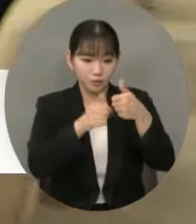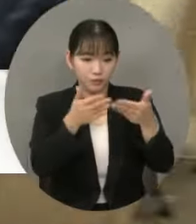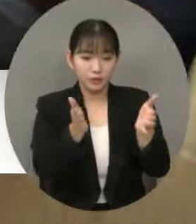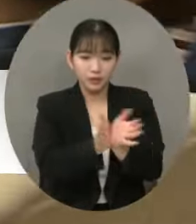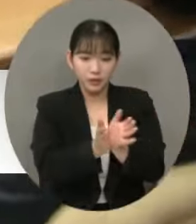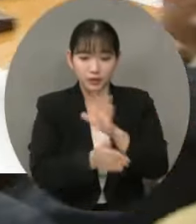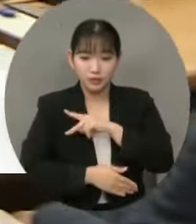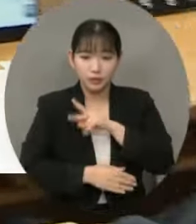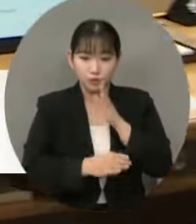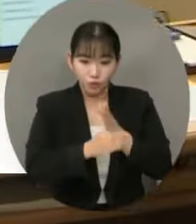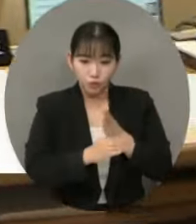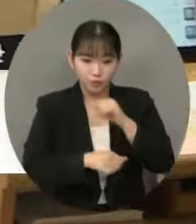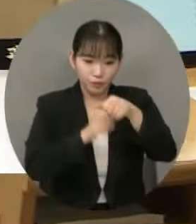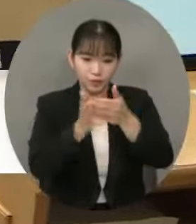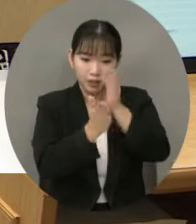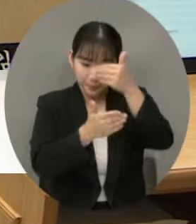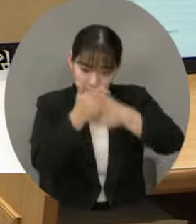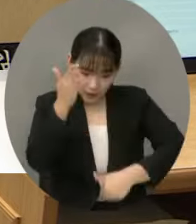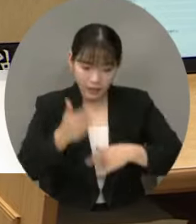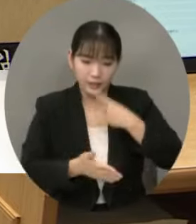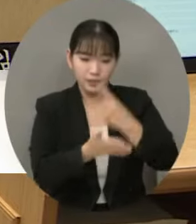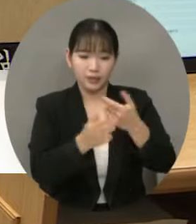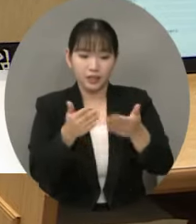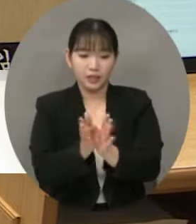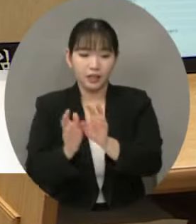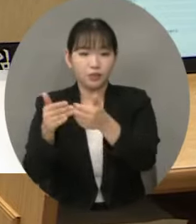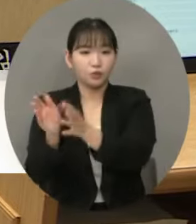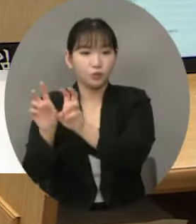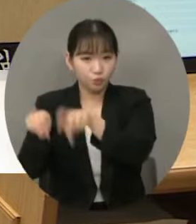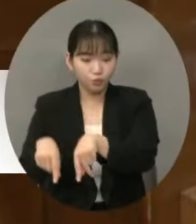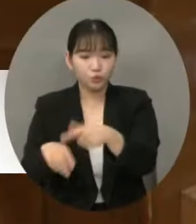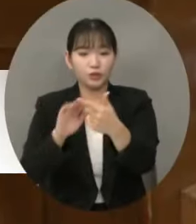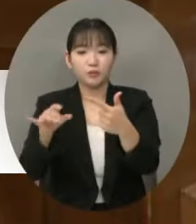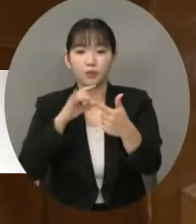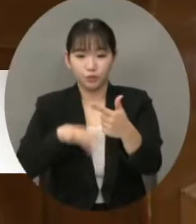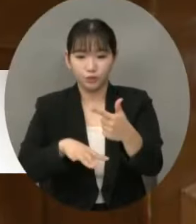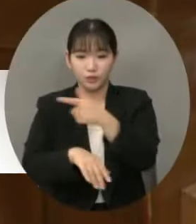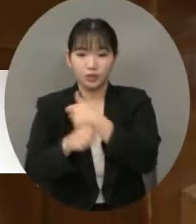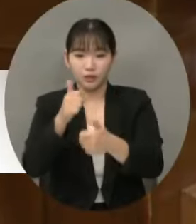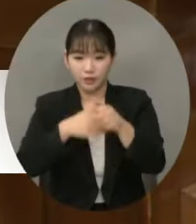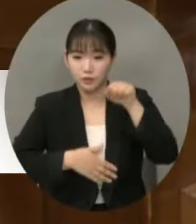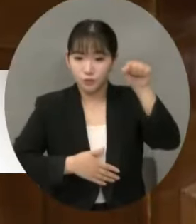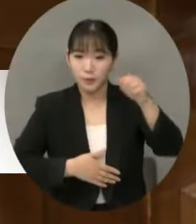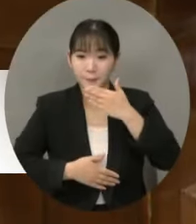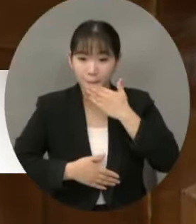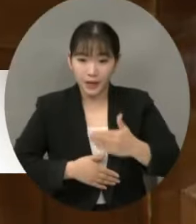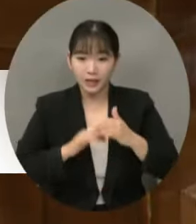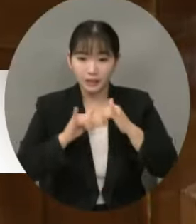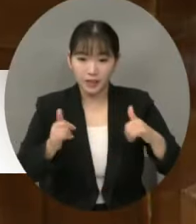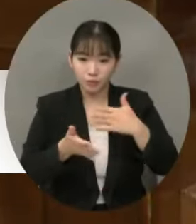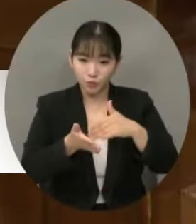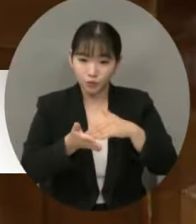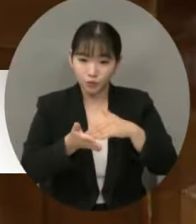중 민주당 소속을 빼면 정의당과 무소속 등 6명뿐인데 상임위원장 출마가 가능한 비민주당 소속 의원은